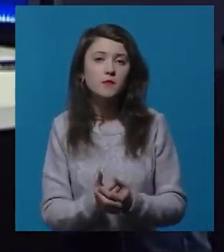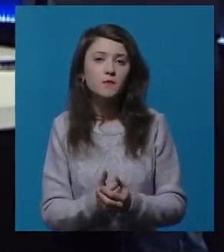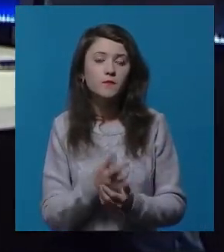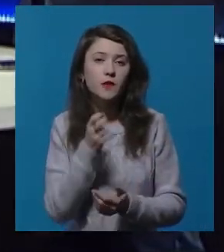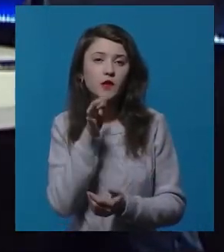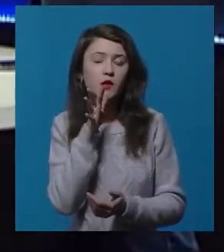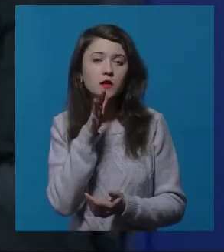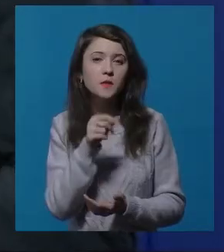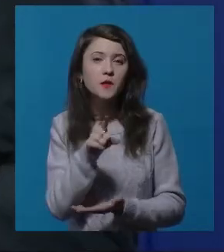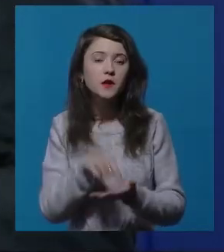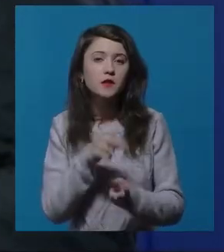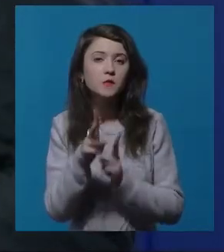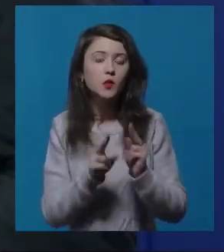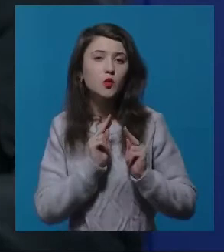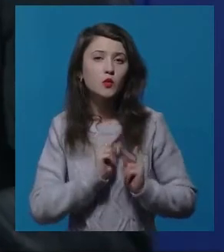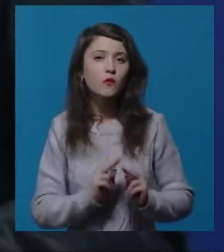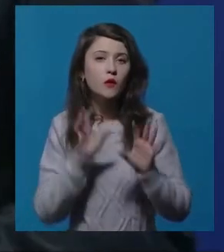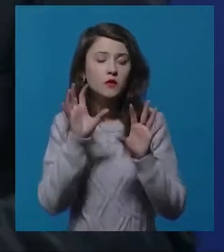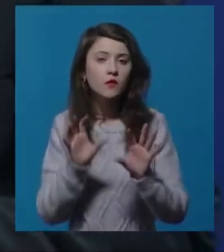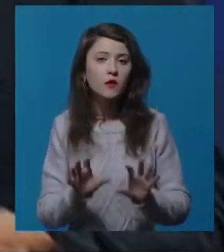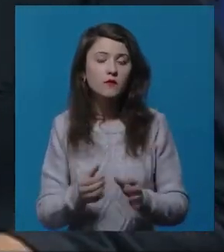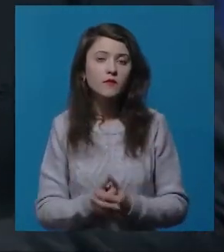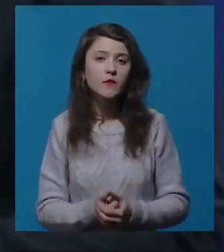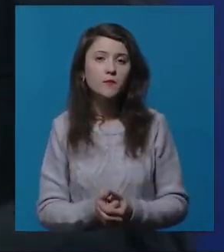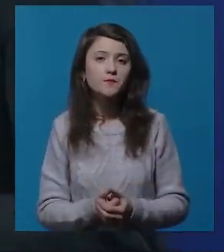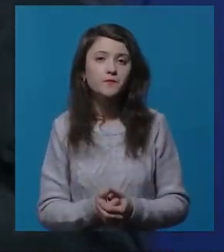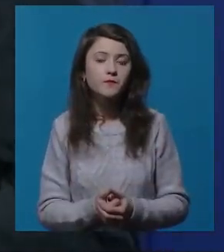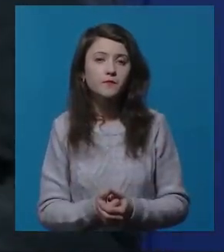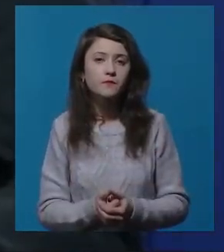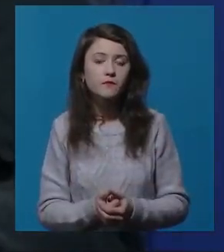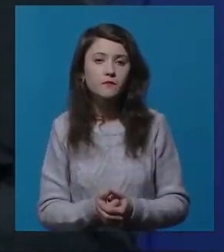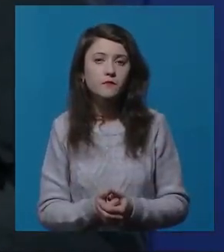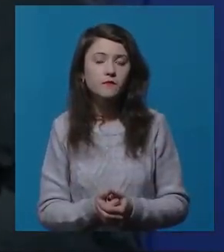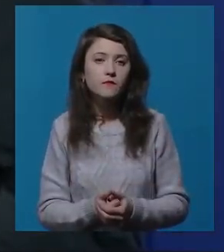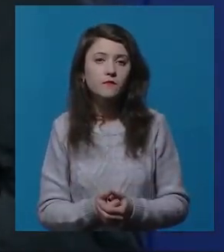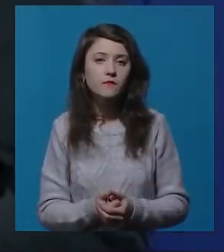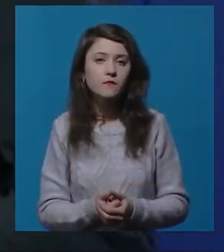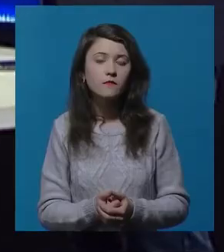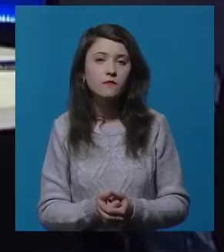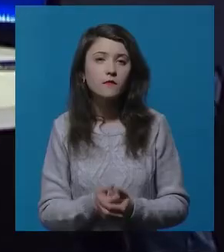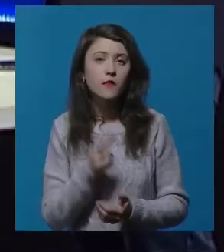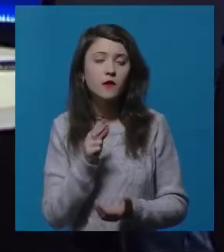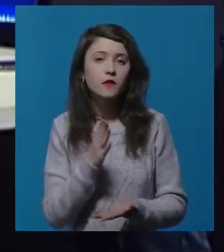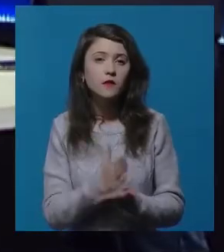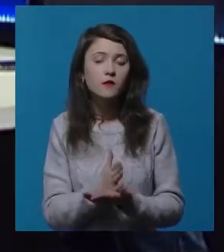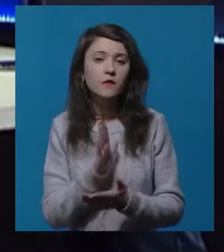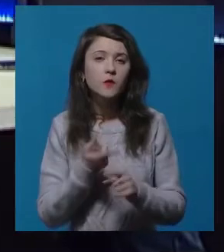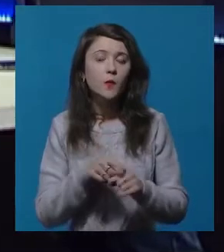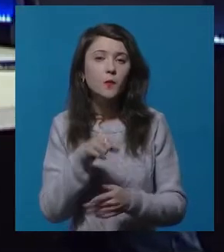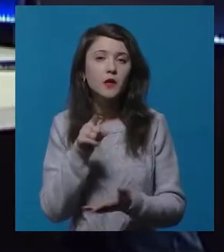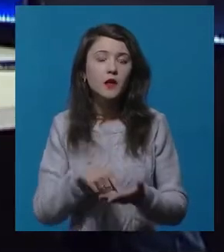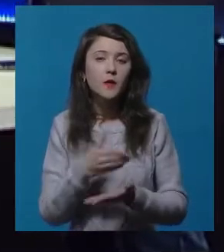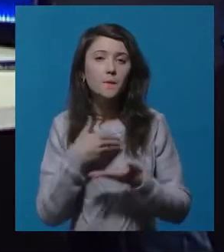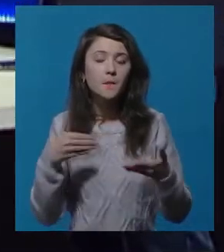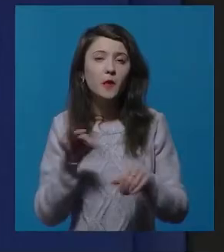питання зміни трудового законодавства, в дискусії та гарячі власне в суспільстві. Так, звичайно, існують і в цьому питанні. Ми